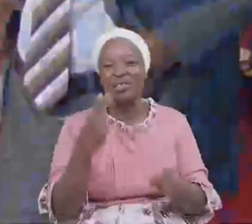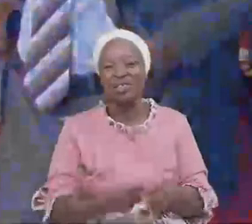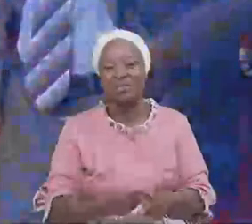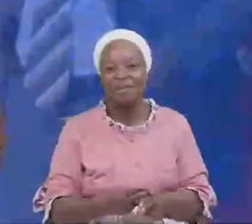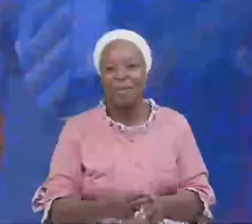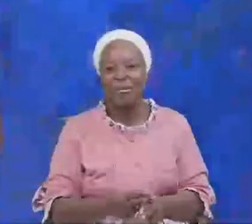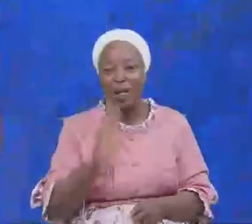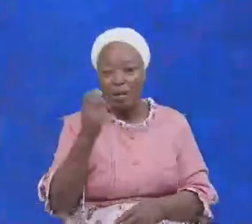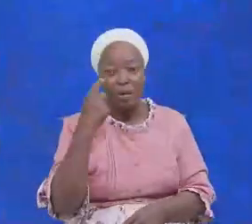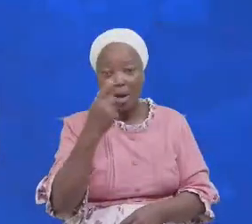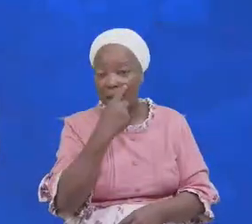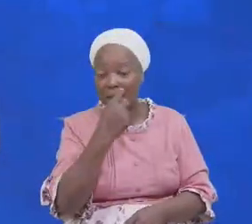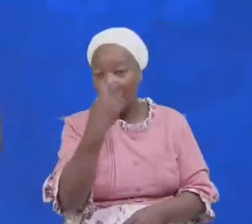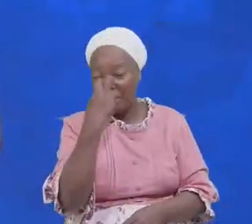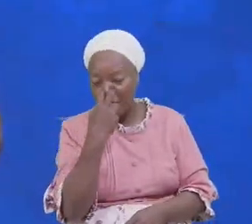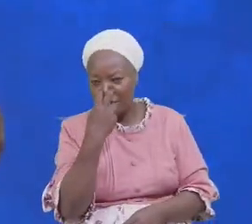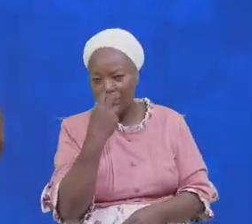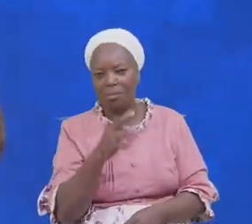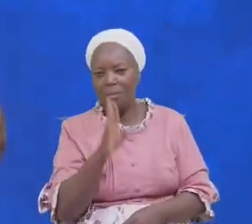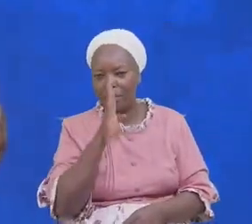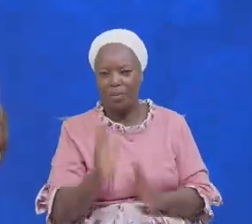Tes yeux sont aveugles, prépare-toi, tu verras.